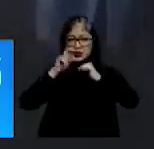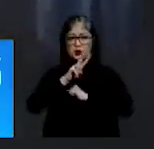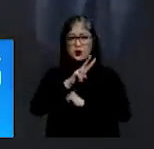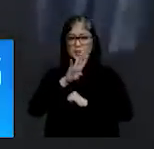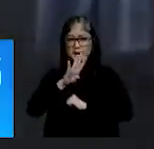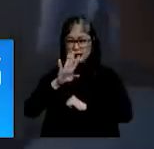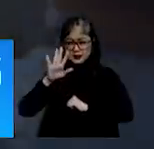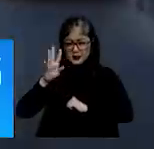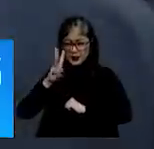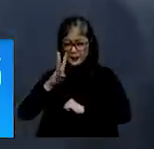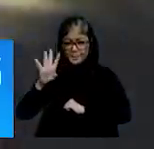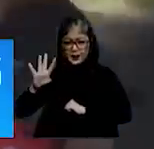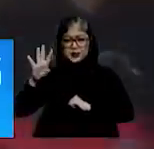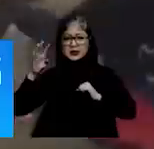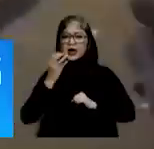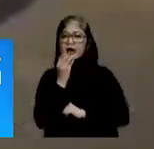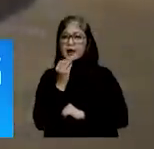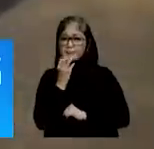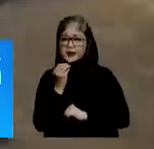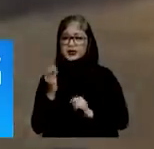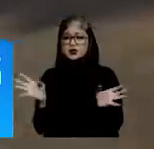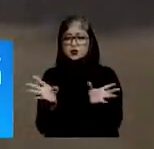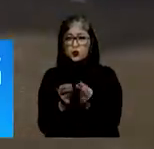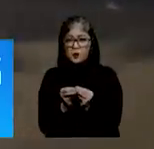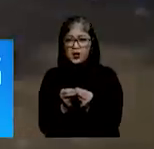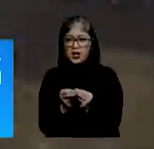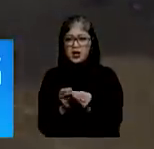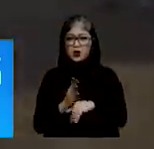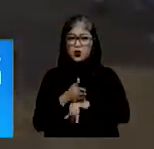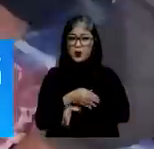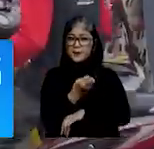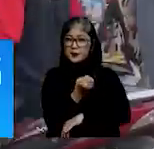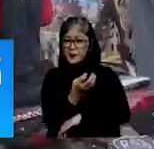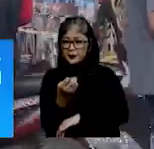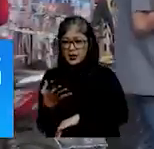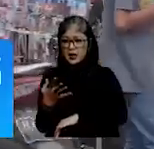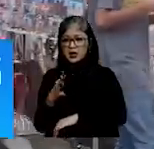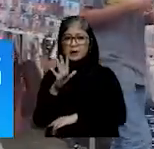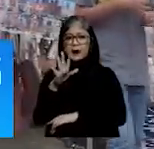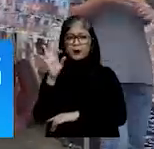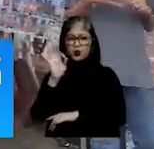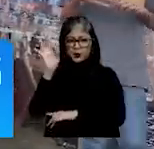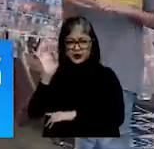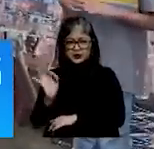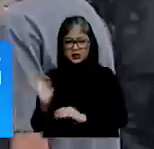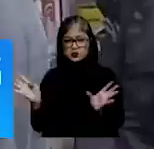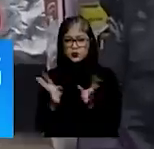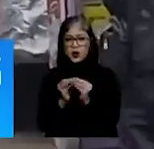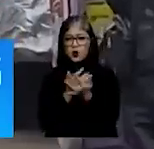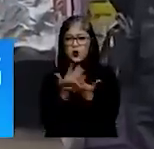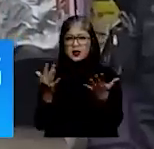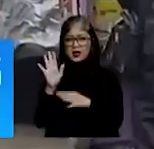254 kambing. Jumlah pengurban sebanyak 753 orang atau 50% lebih dari total warga dusun yang